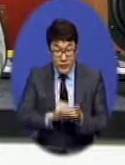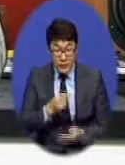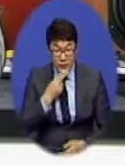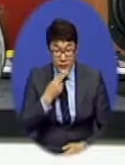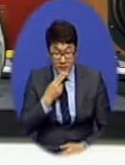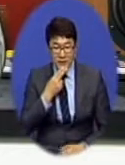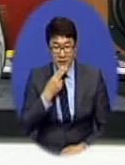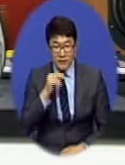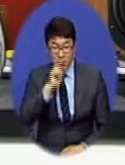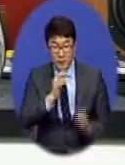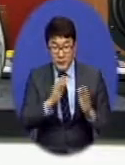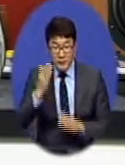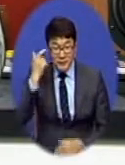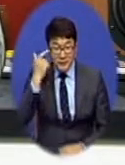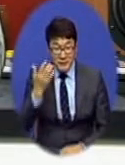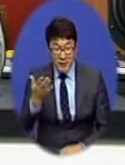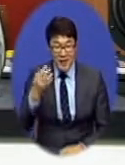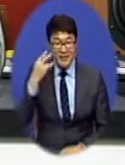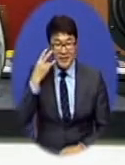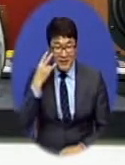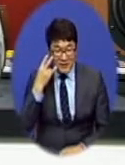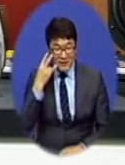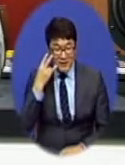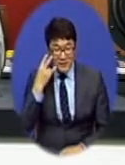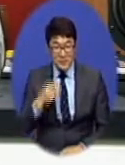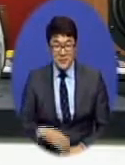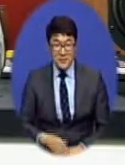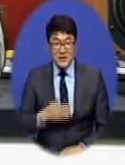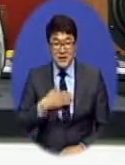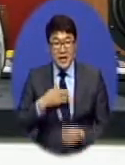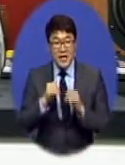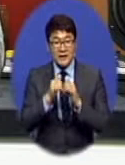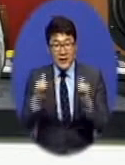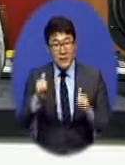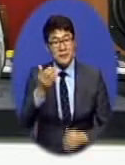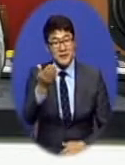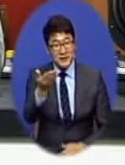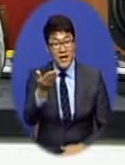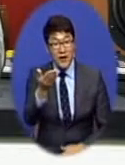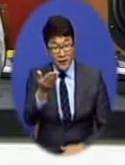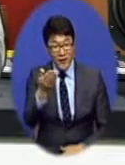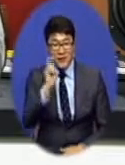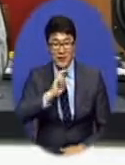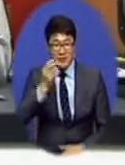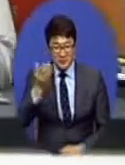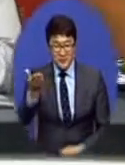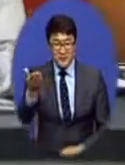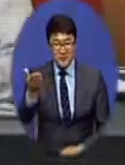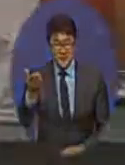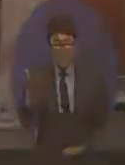노래 준비되셨죠? 예. 네, 네. 고성숙님이 부릅니다. 내 사랑 그대여. 음악